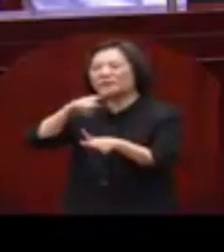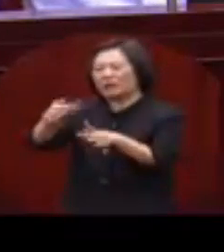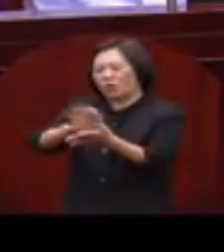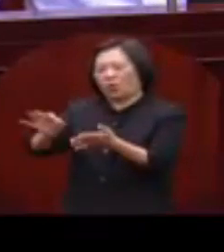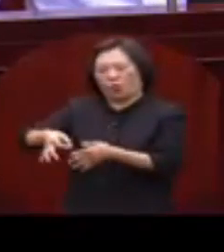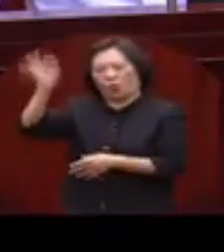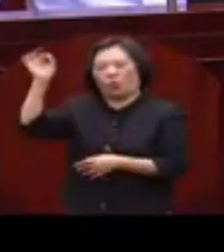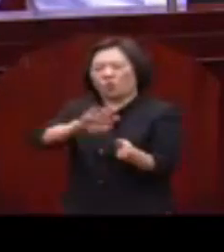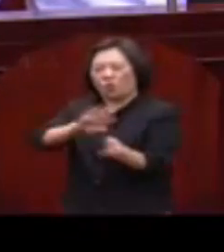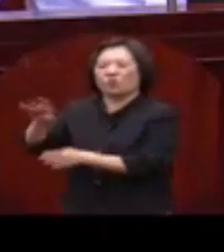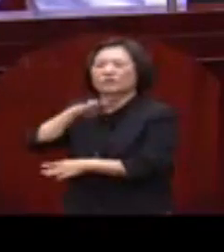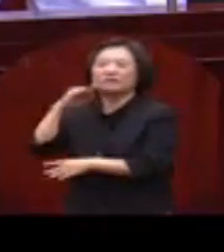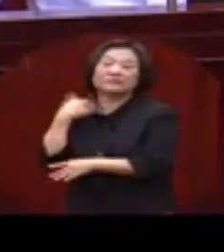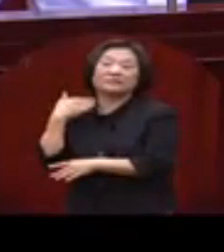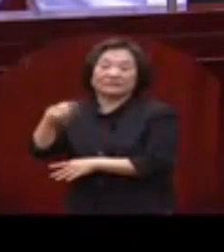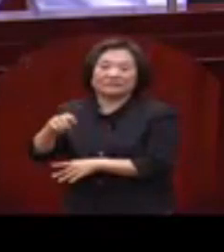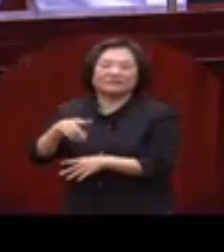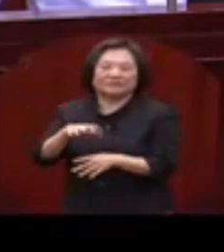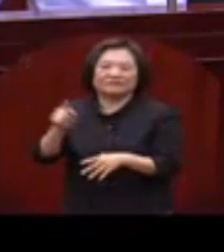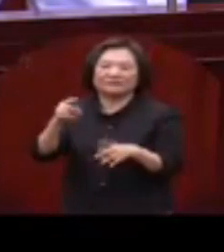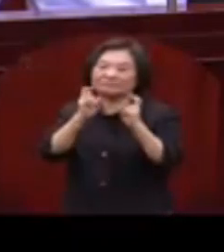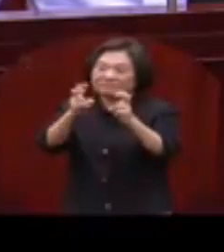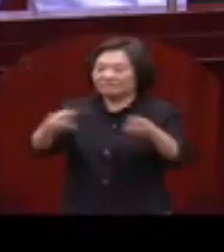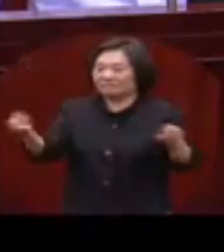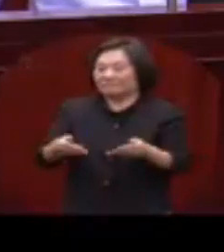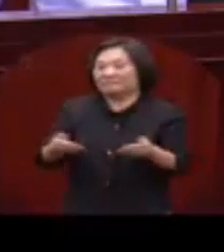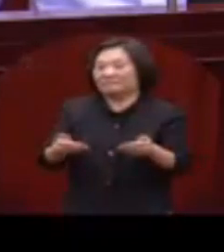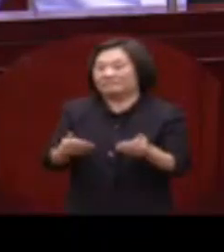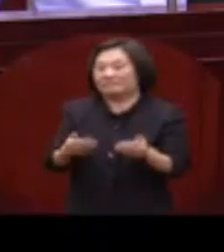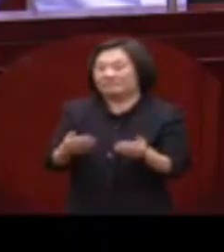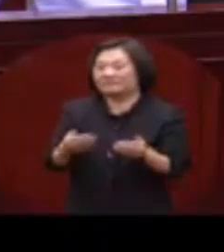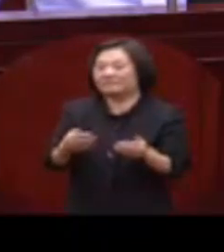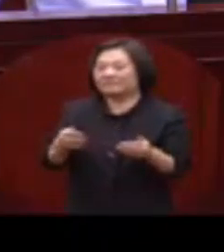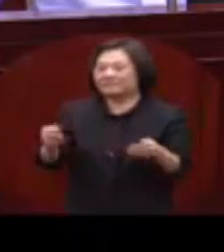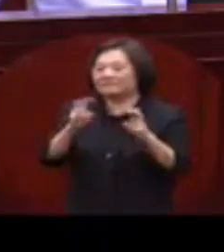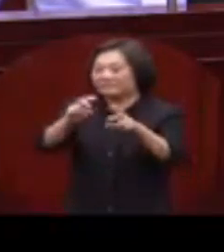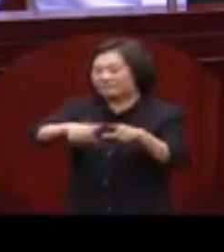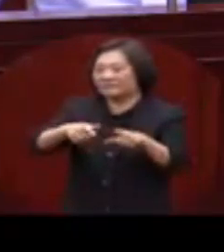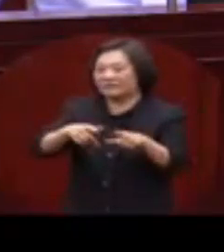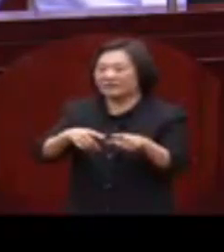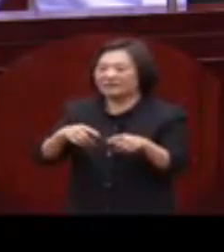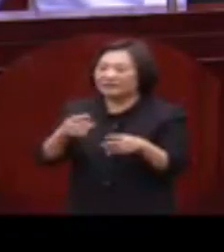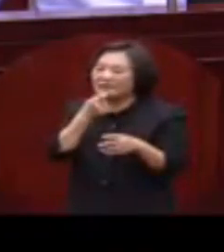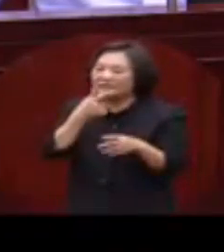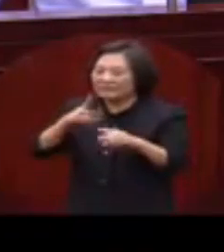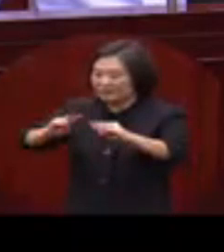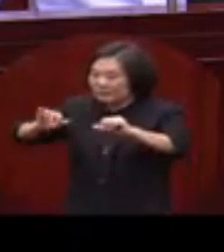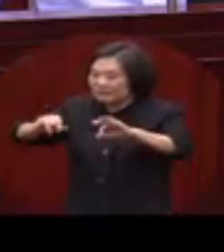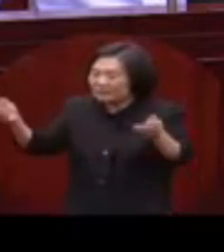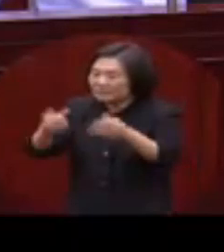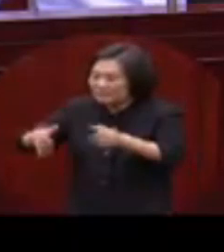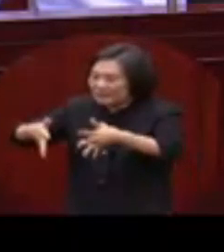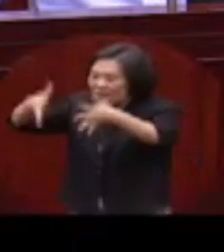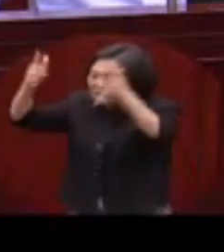哦拿一个来试试看，看看会捷运开发土地啊，他自己在捷运公司里面自己的。不动产的开发，你知道，我们拿一个小